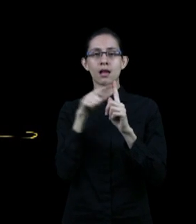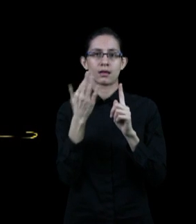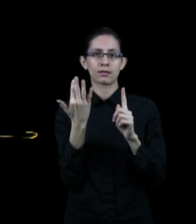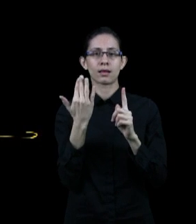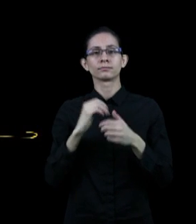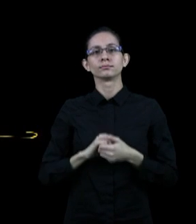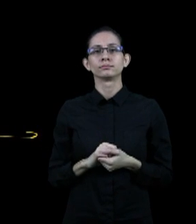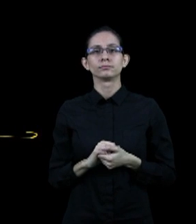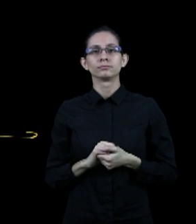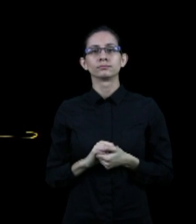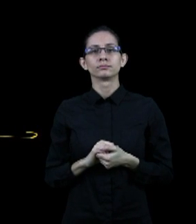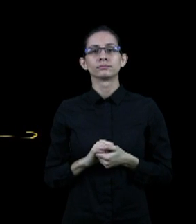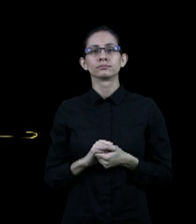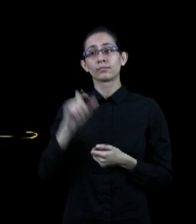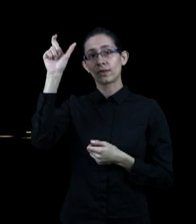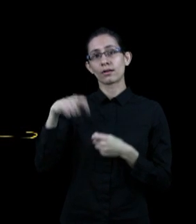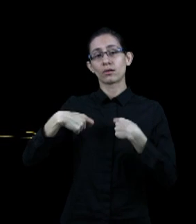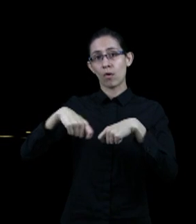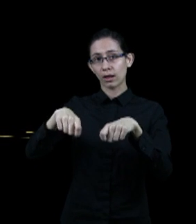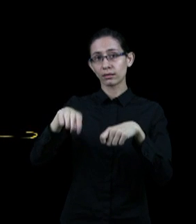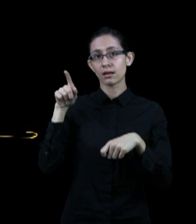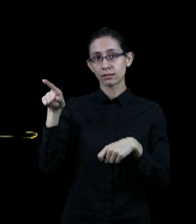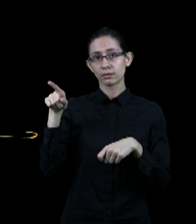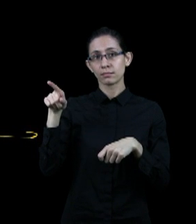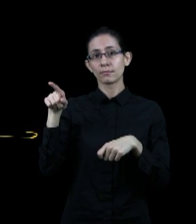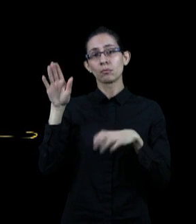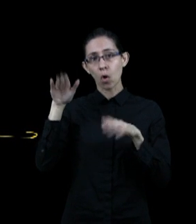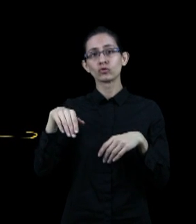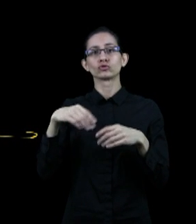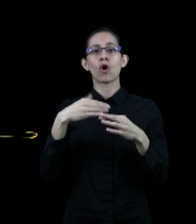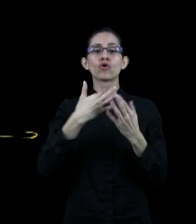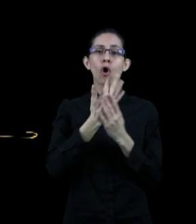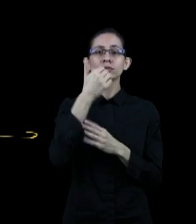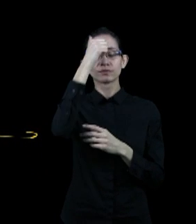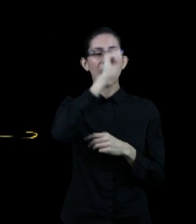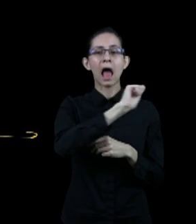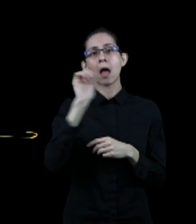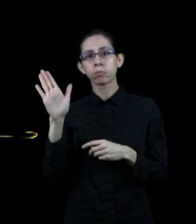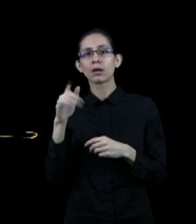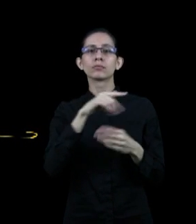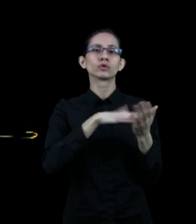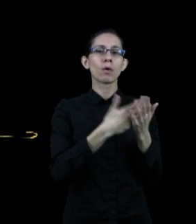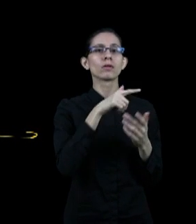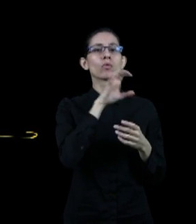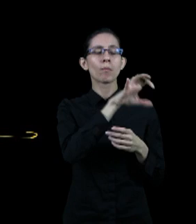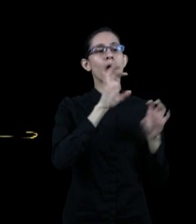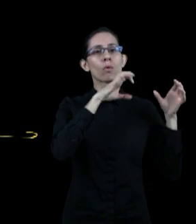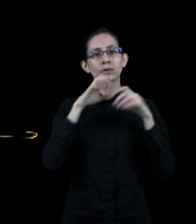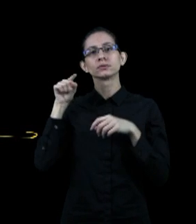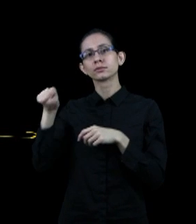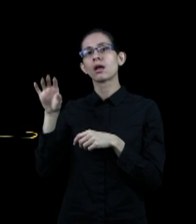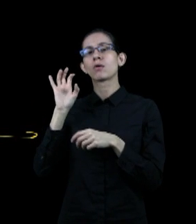Ceny i ilości. Może być tak, że ktoś jest rolnikiem i może uprawiać roślinę A lub roślinę B.